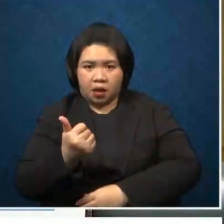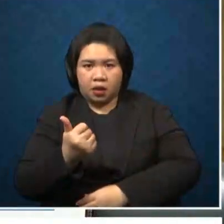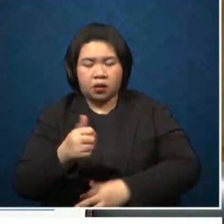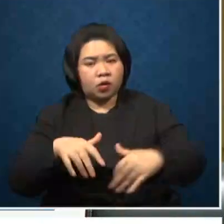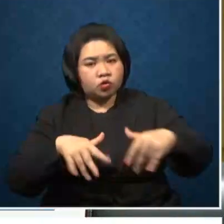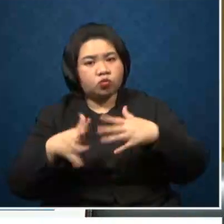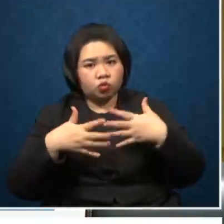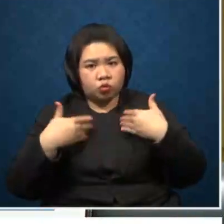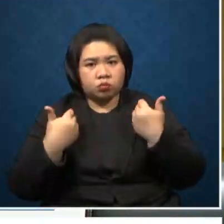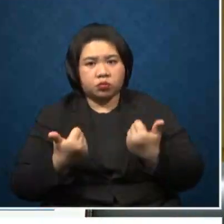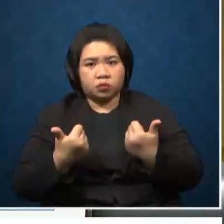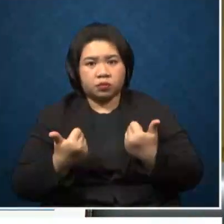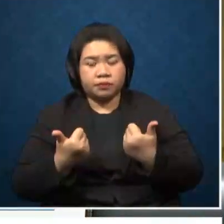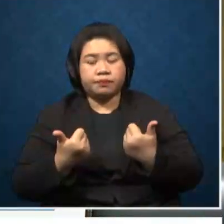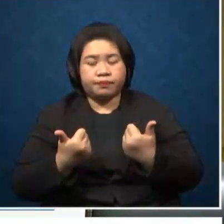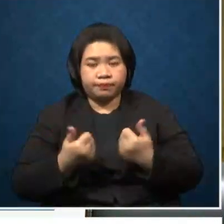สุข